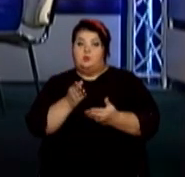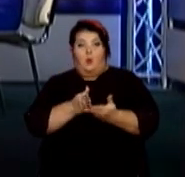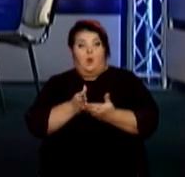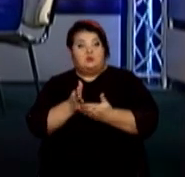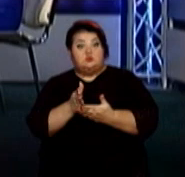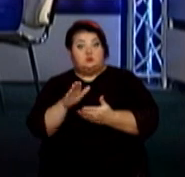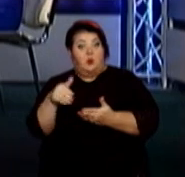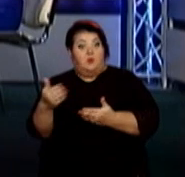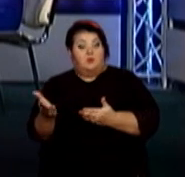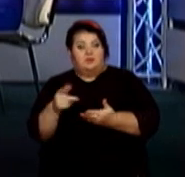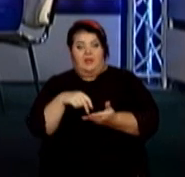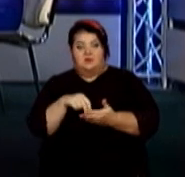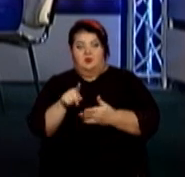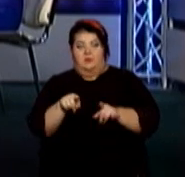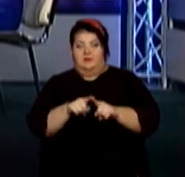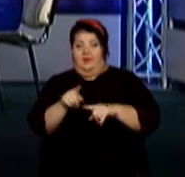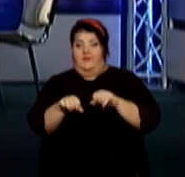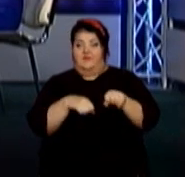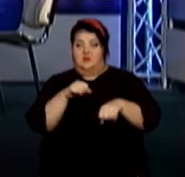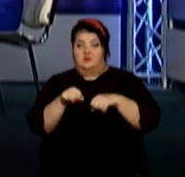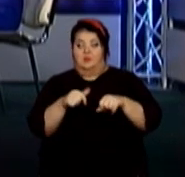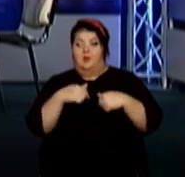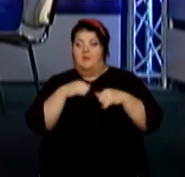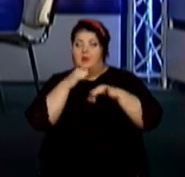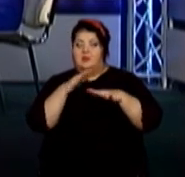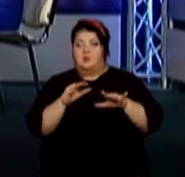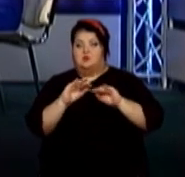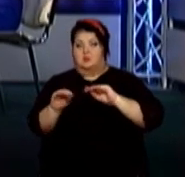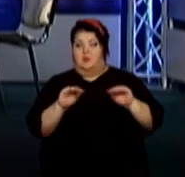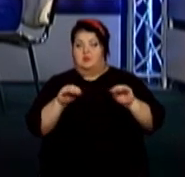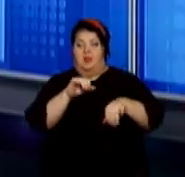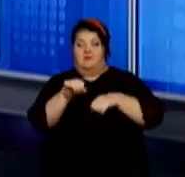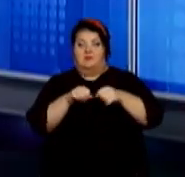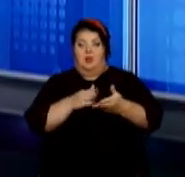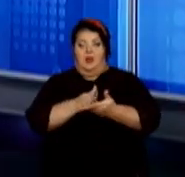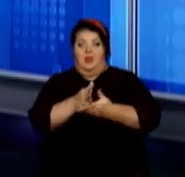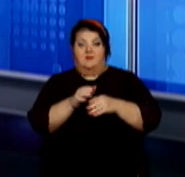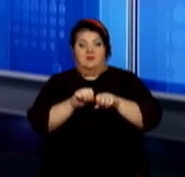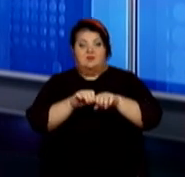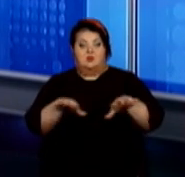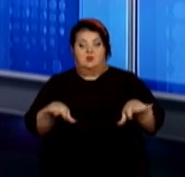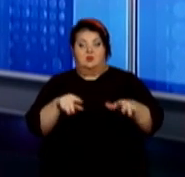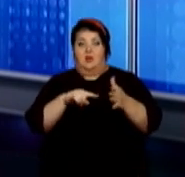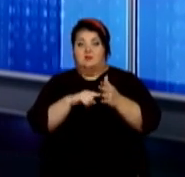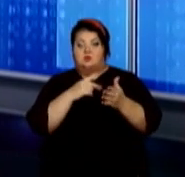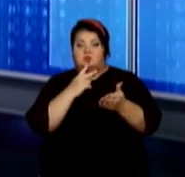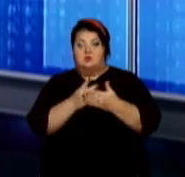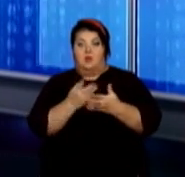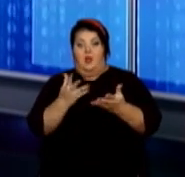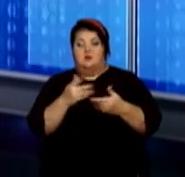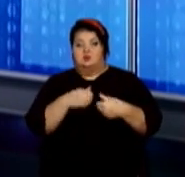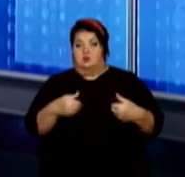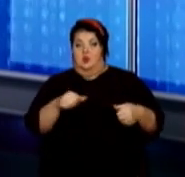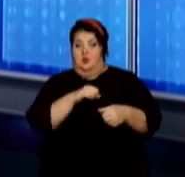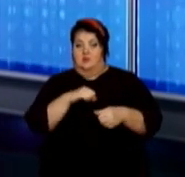всієї закупівлі цих велосипедів, ми не можемо облаштовувати велосипедну інфраструктуру з точки зору виконавчого комітету, якщо самі